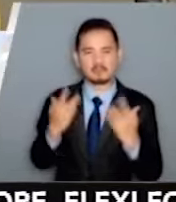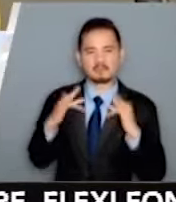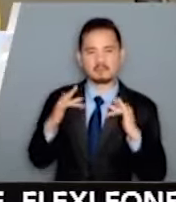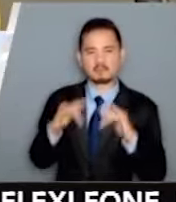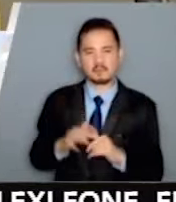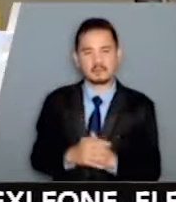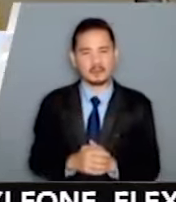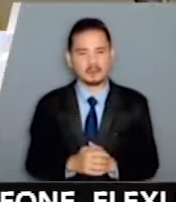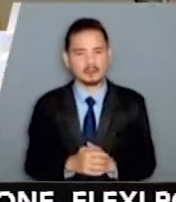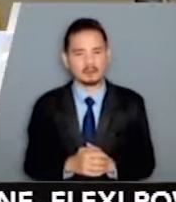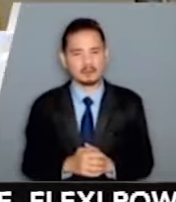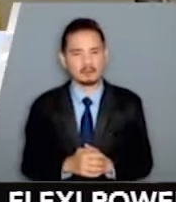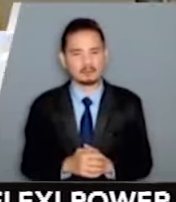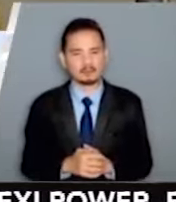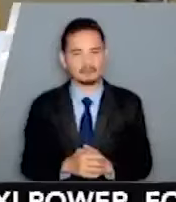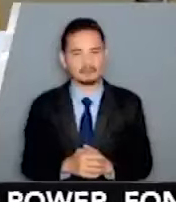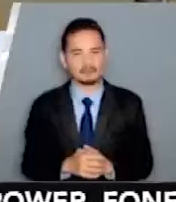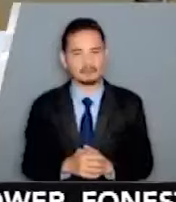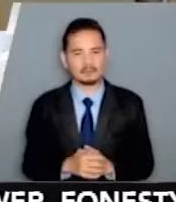sila. Wala daw po silang